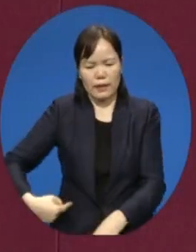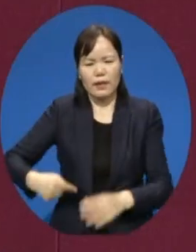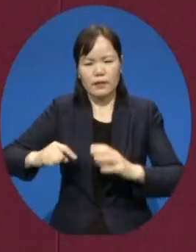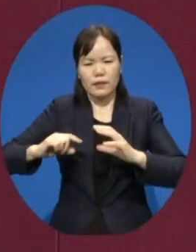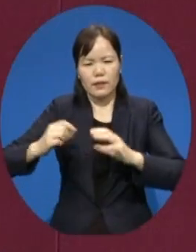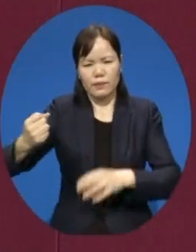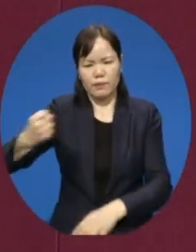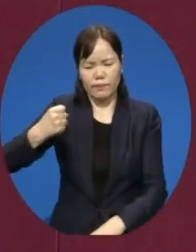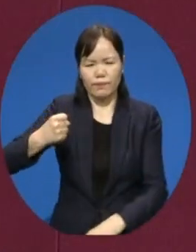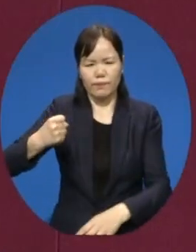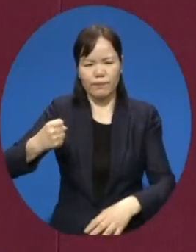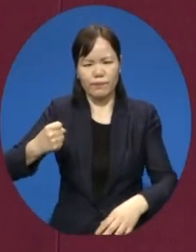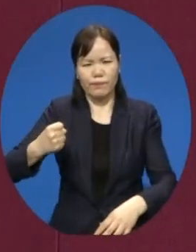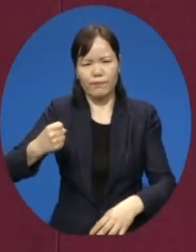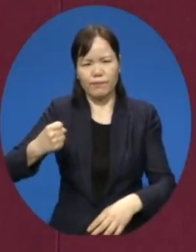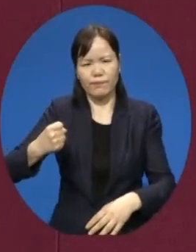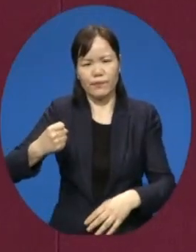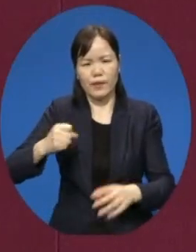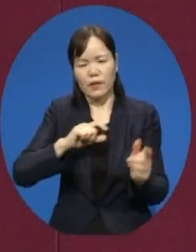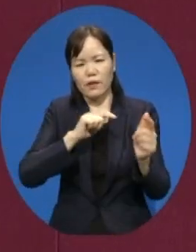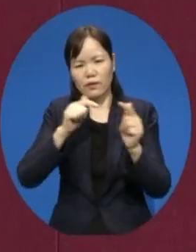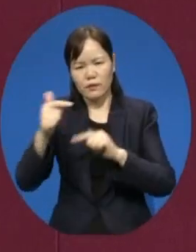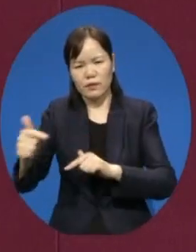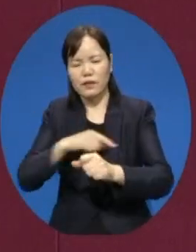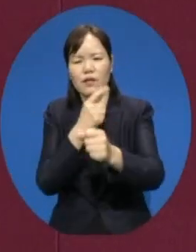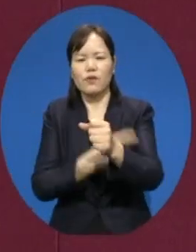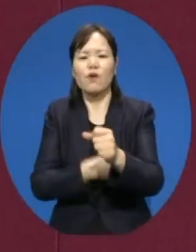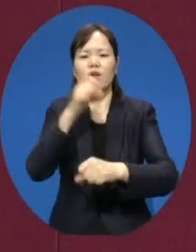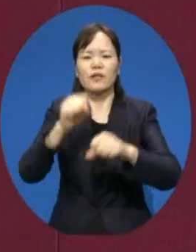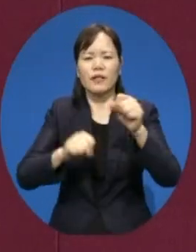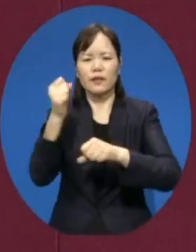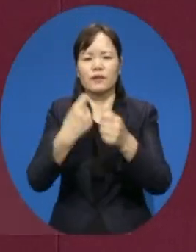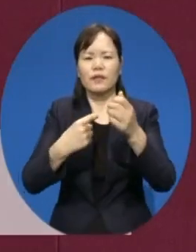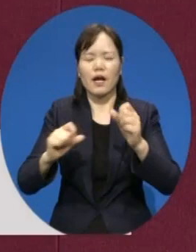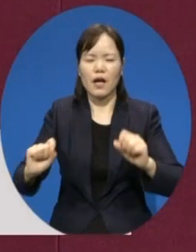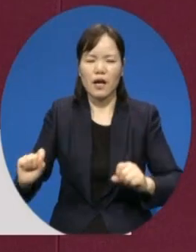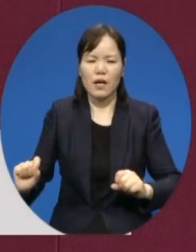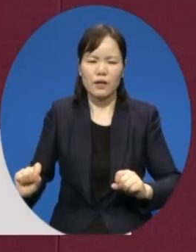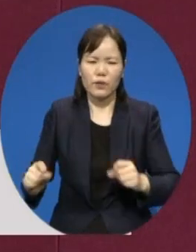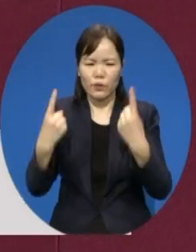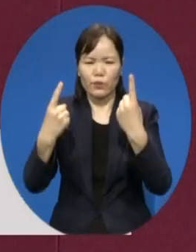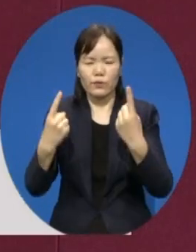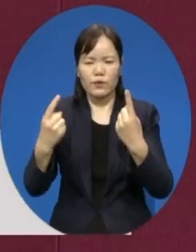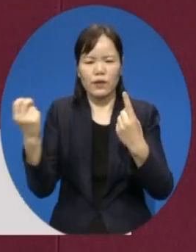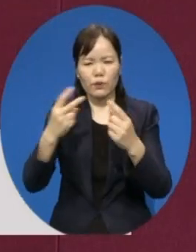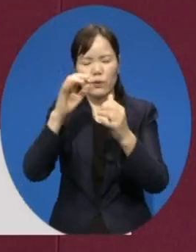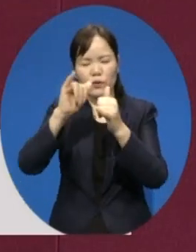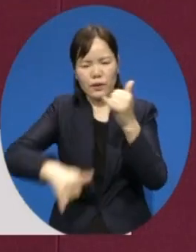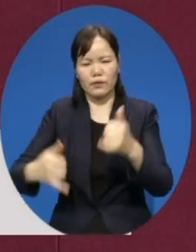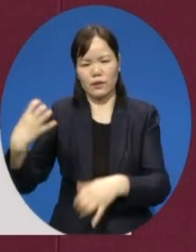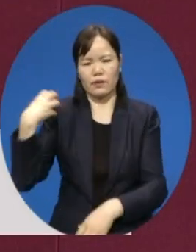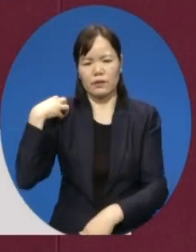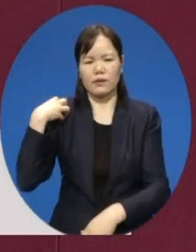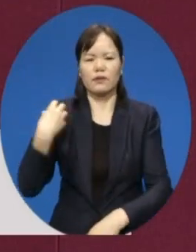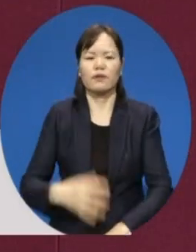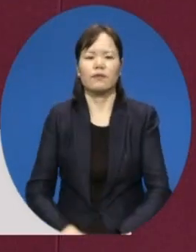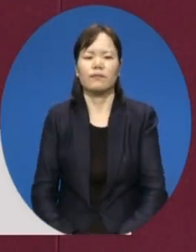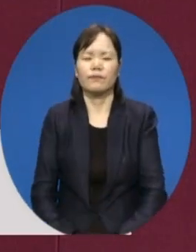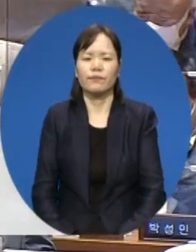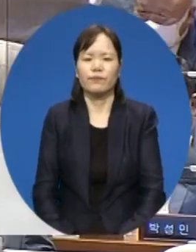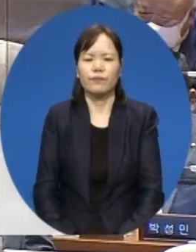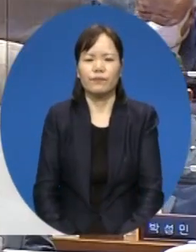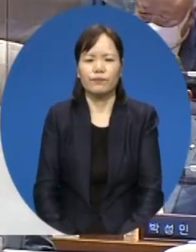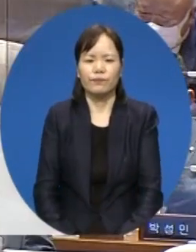상시 세력들의 해야 할 권리, 행사해야 할 권리이면서 동시에 중체에 대한 역사적 의무입니다.